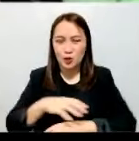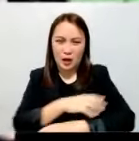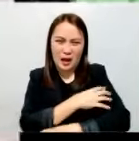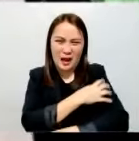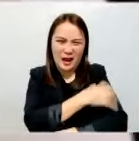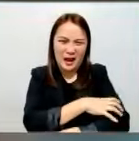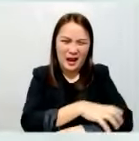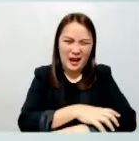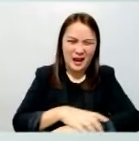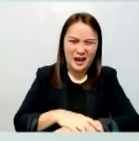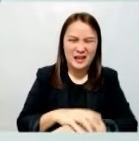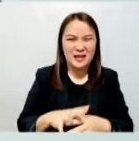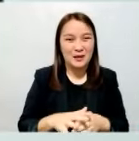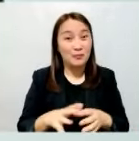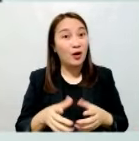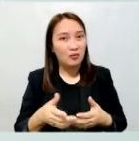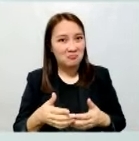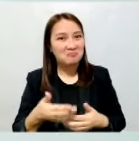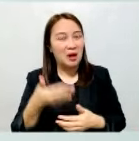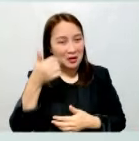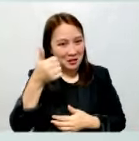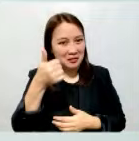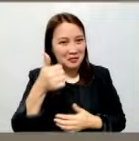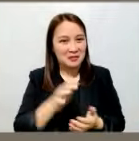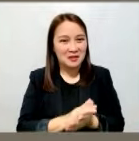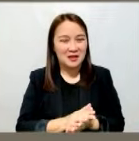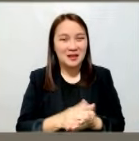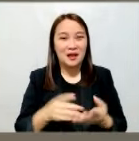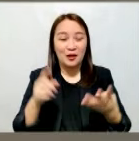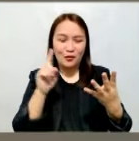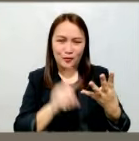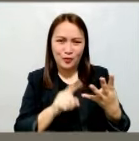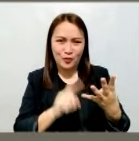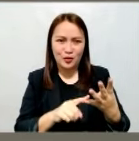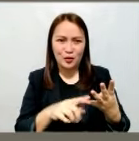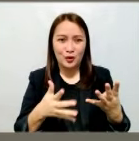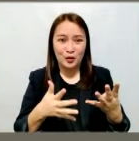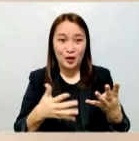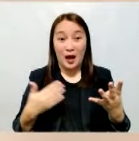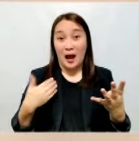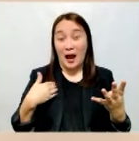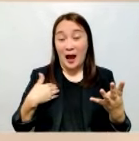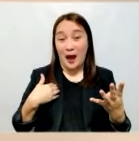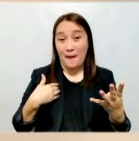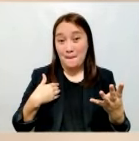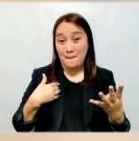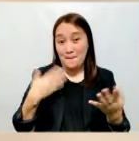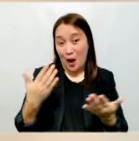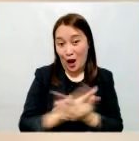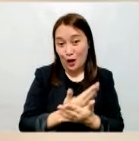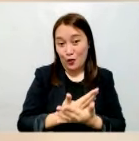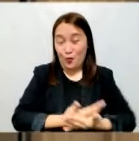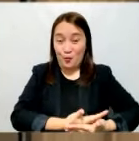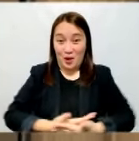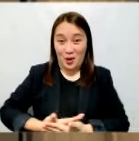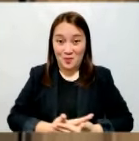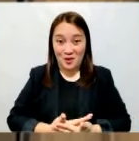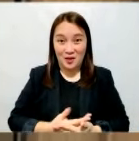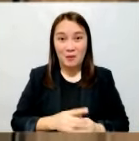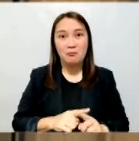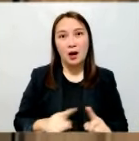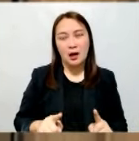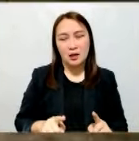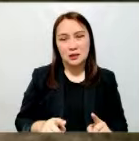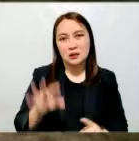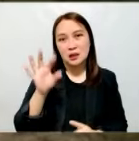isang salot. Dati-dati, walang basagan ng trip. Kung may bagong baby, wait lang hanggang sa ikasyam na